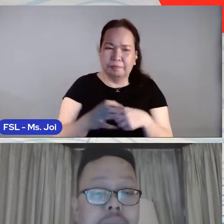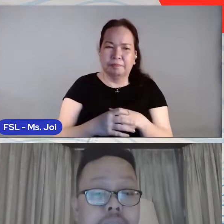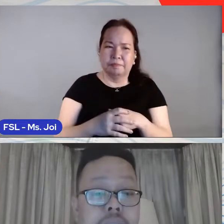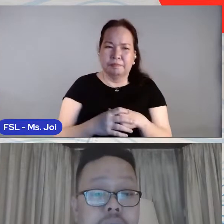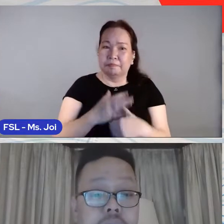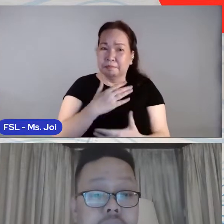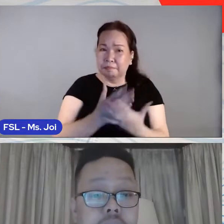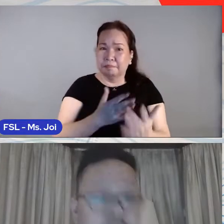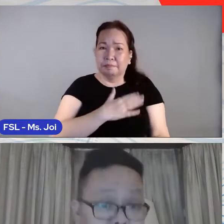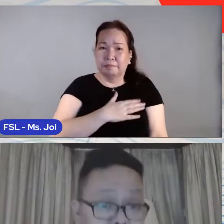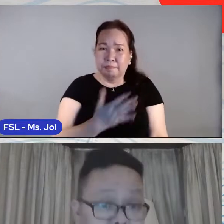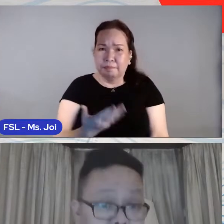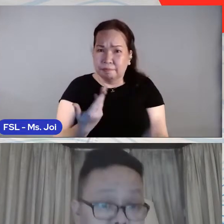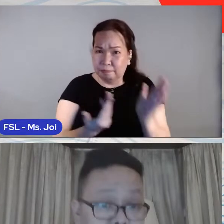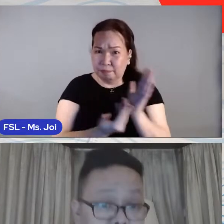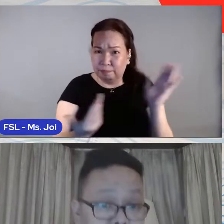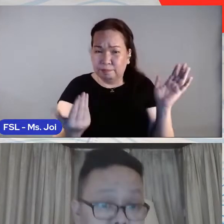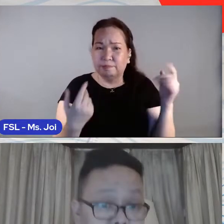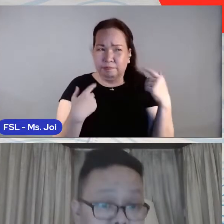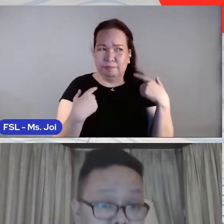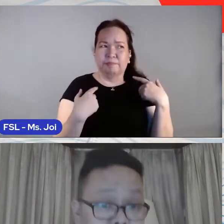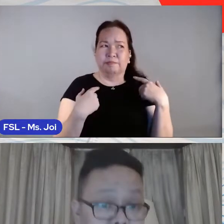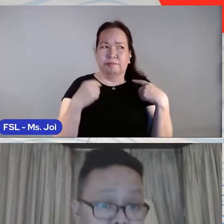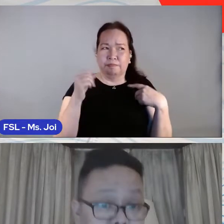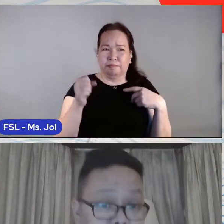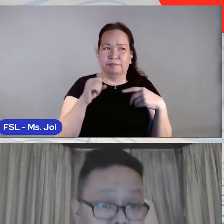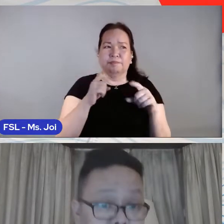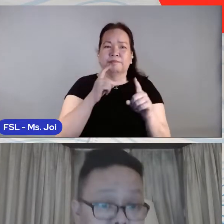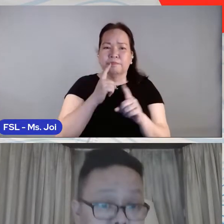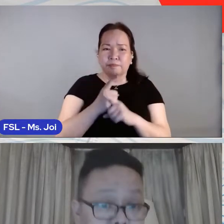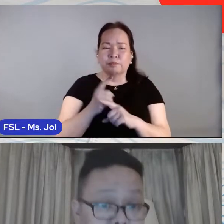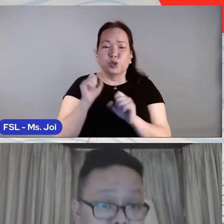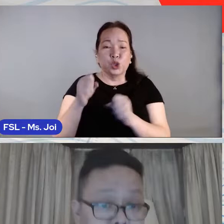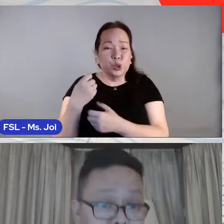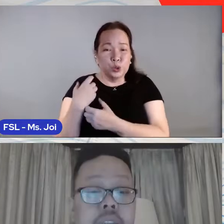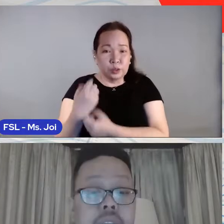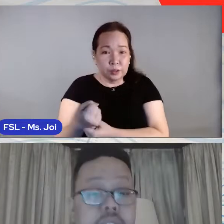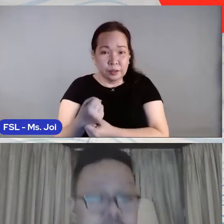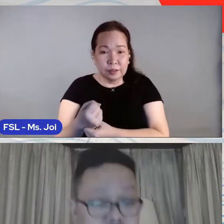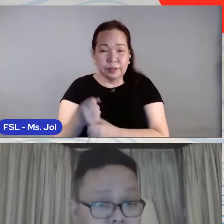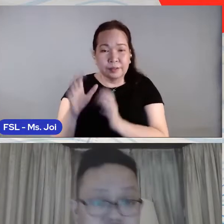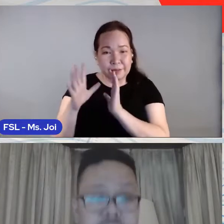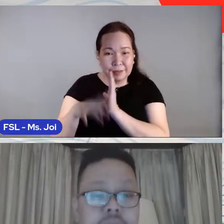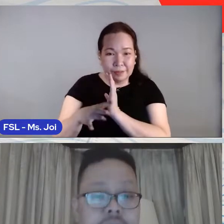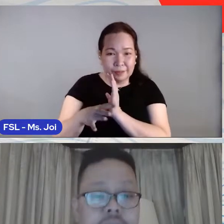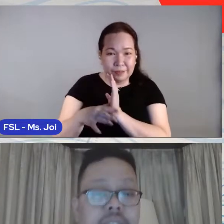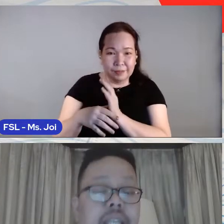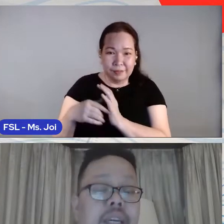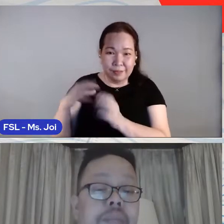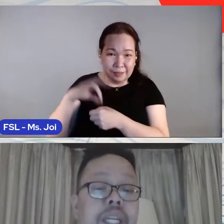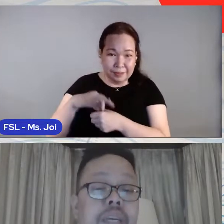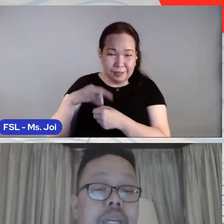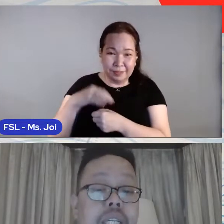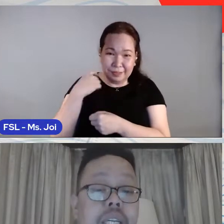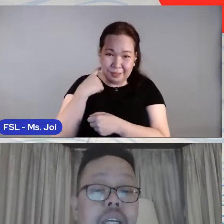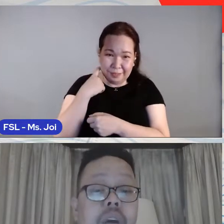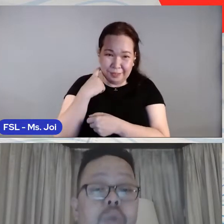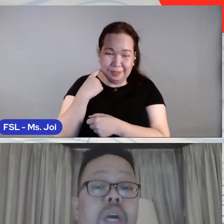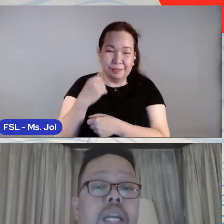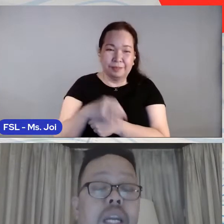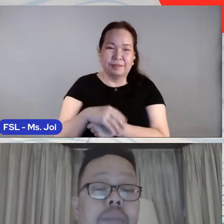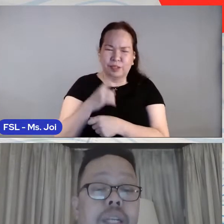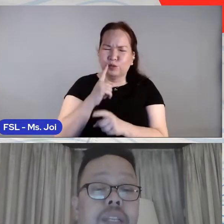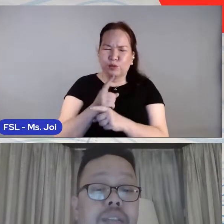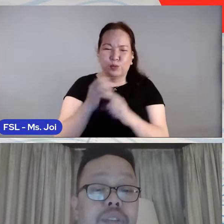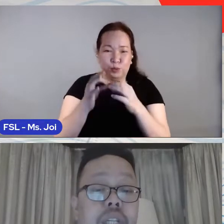makakita ng ebidensya na nagpapatunay na talagang mapagkakatiwalaan yung halalan. And yan talaga ang pinakamahalaga.